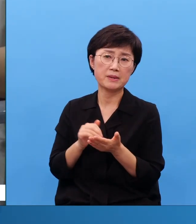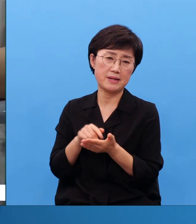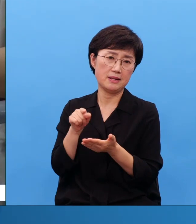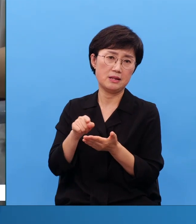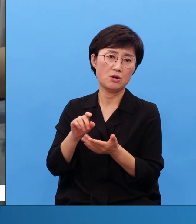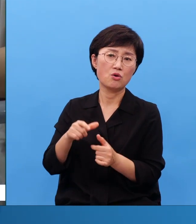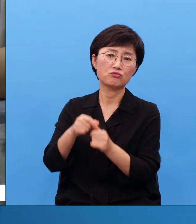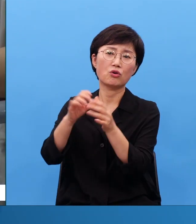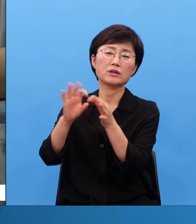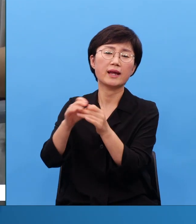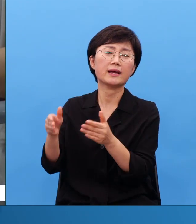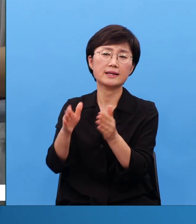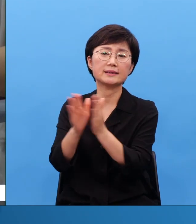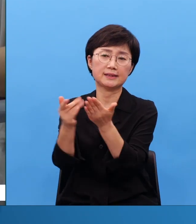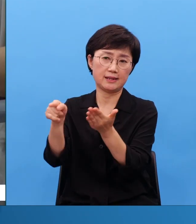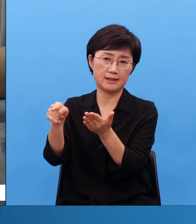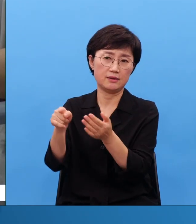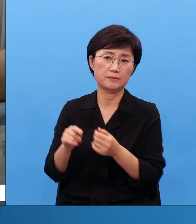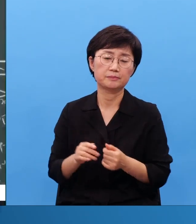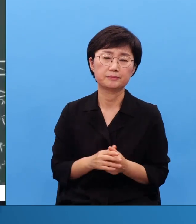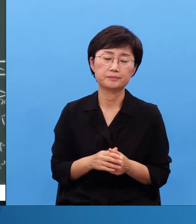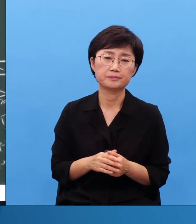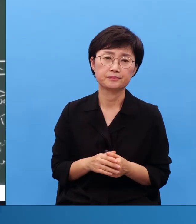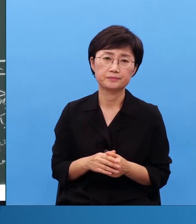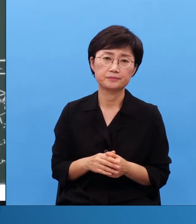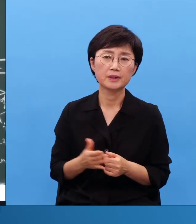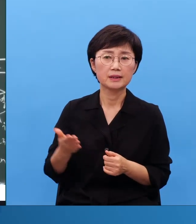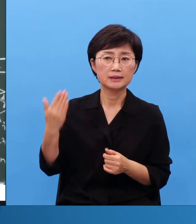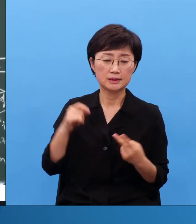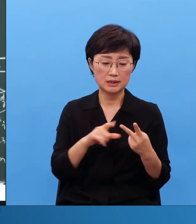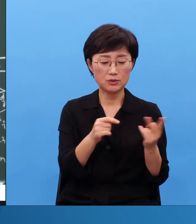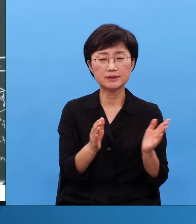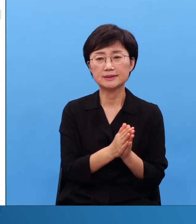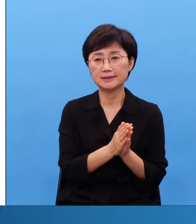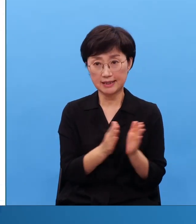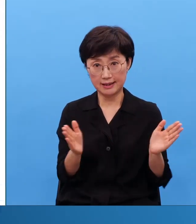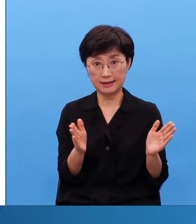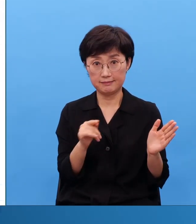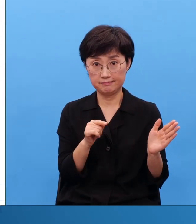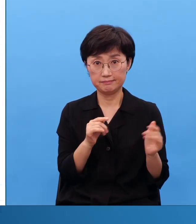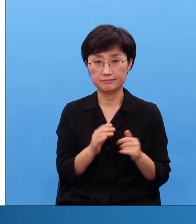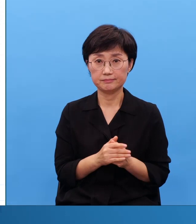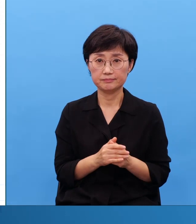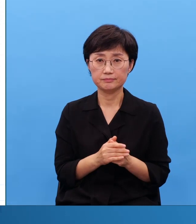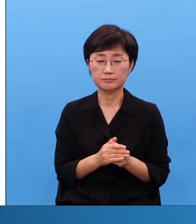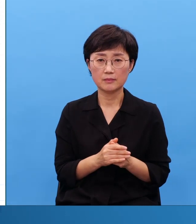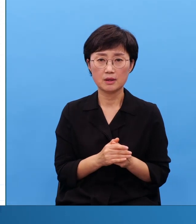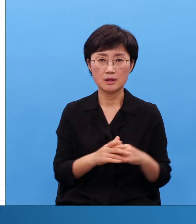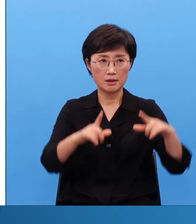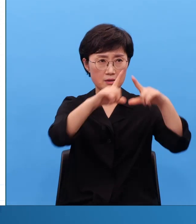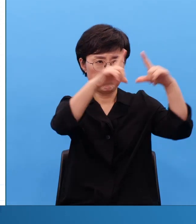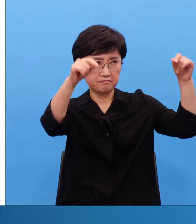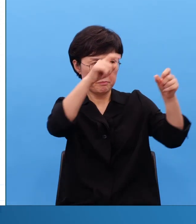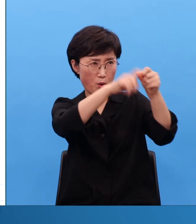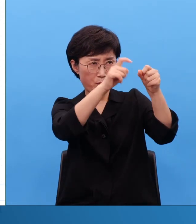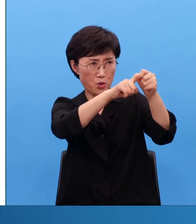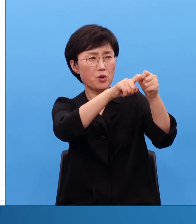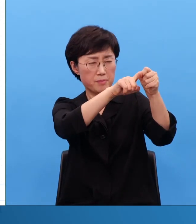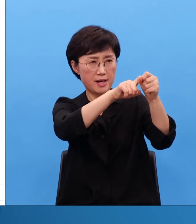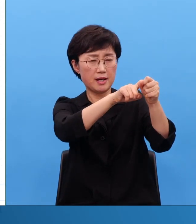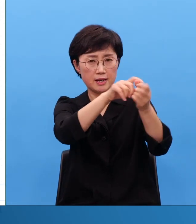교재로 선포되고 있습니다. 지난 2월에 열린 훈련에선 이정표, 삶의 답의